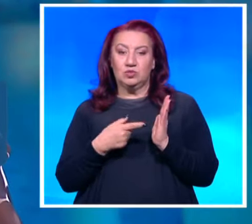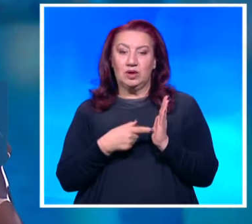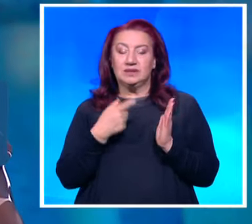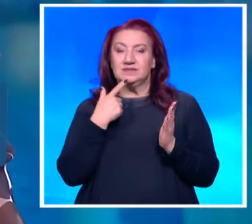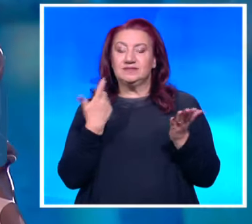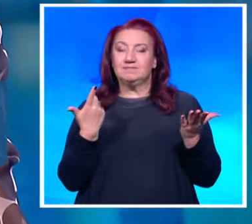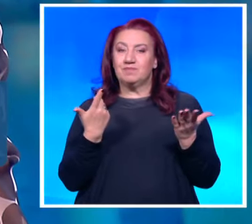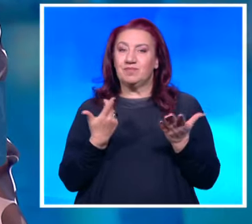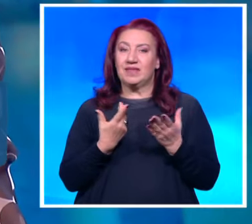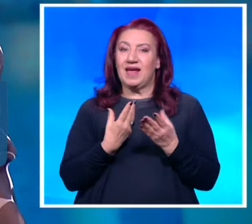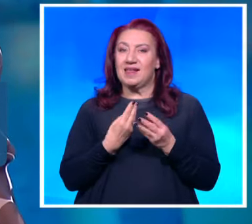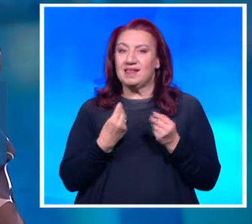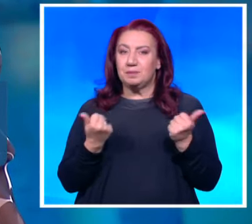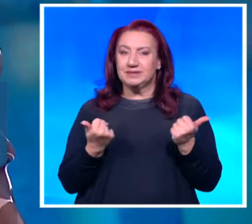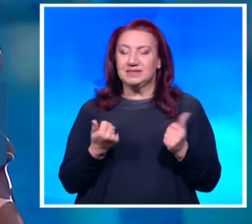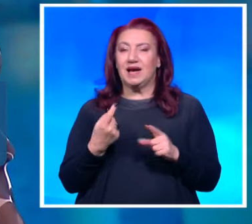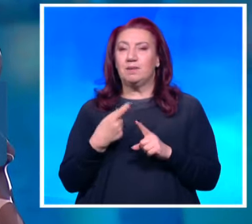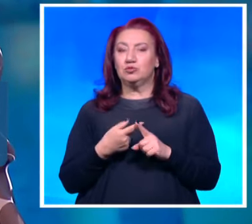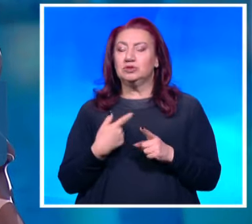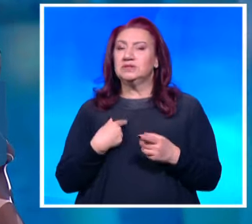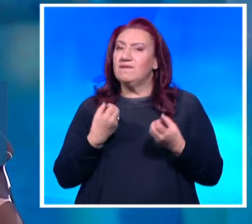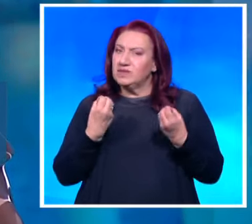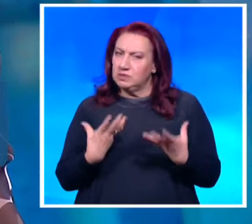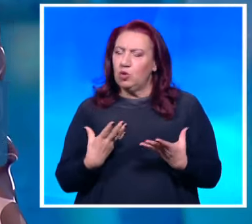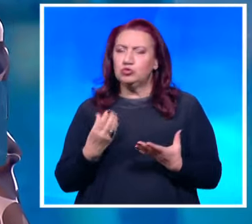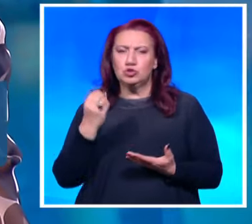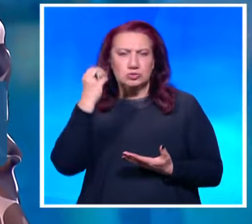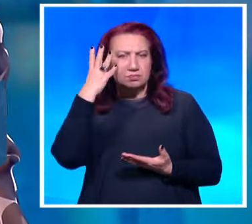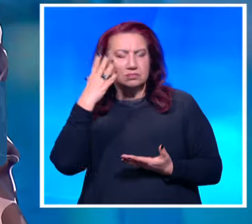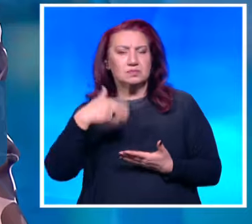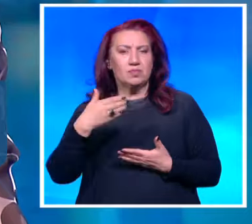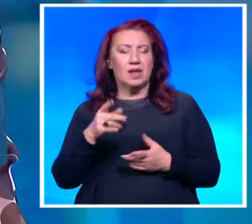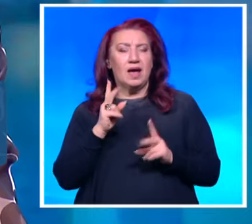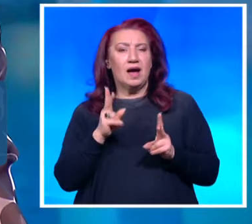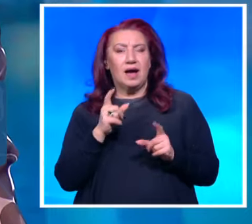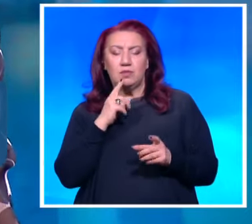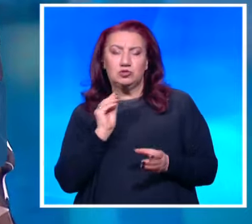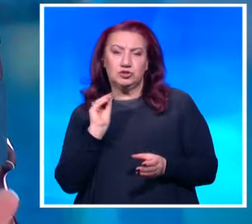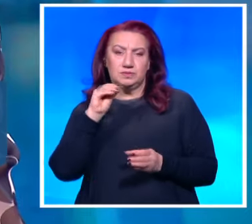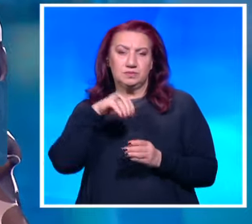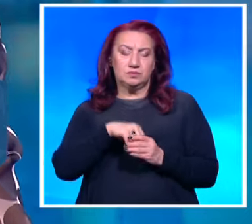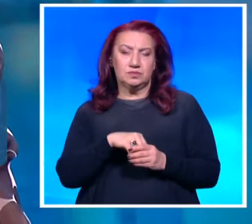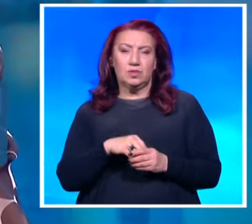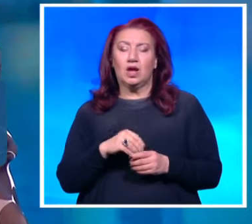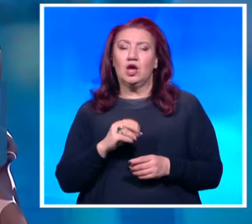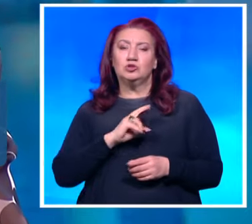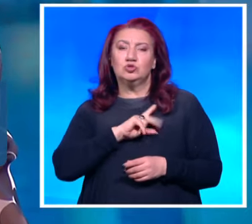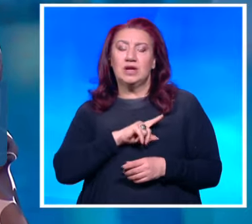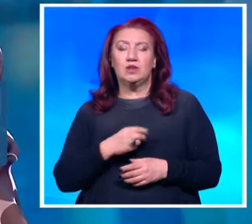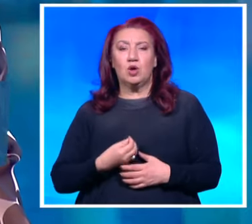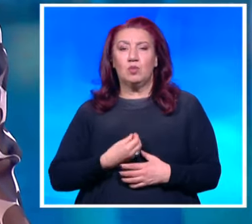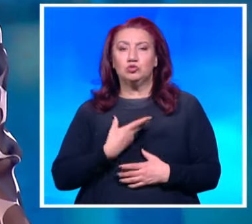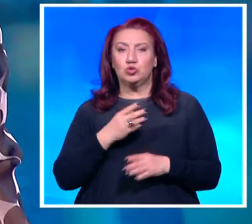потенциала. И как могат те да се впишат в реални политики, така че социално-емоционалното образование да бъде интегрирано в образователната